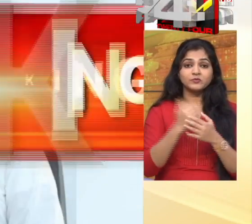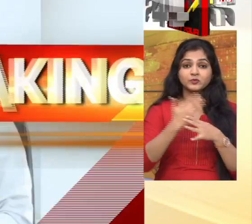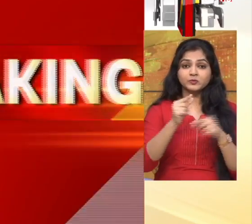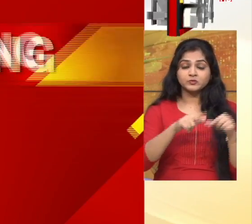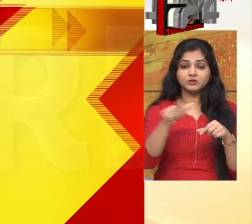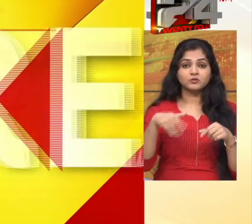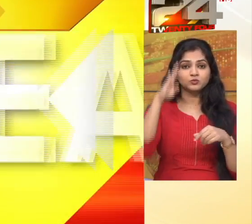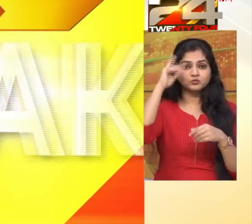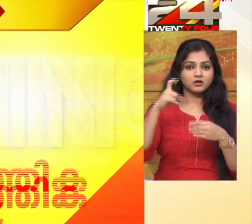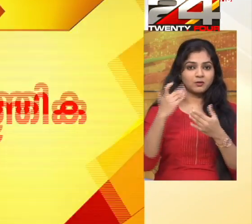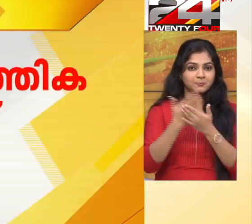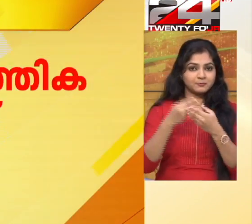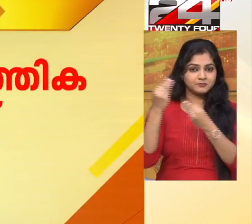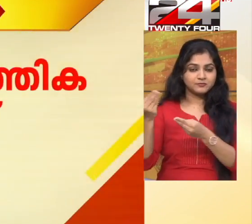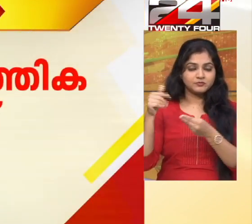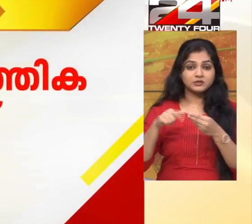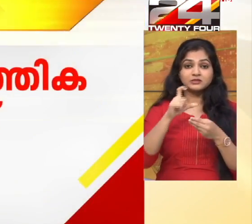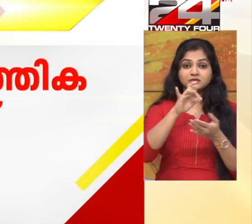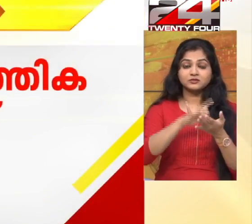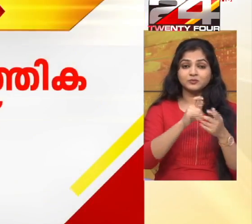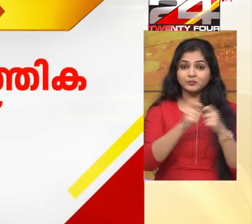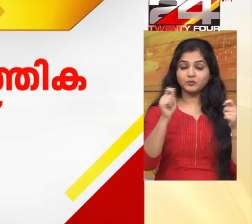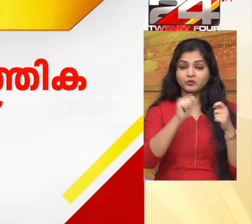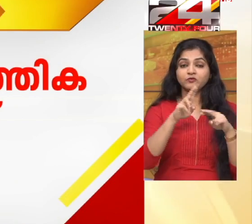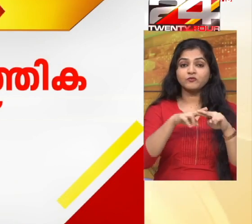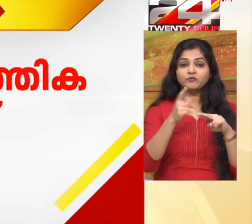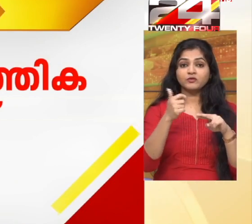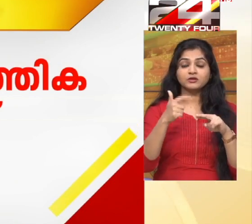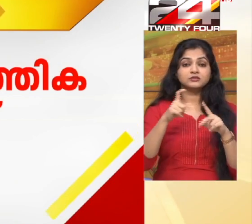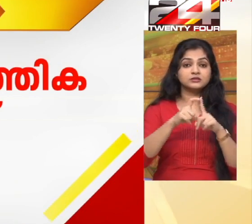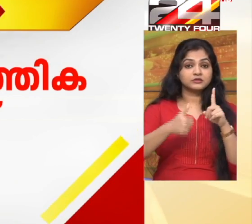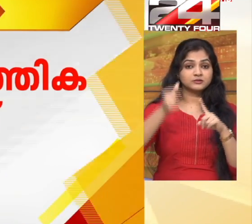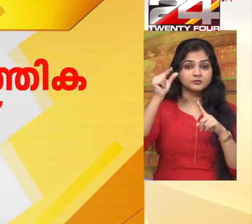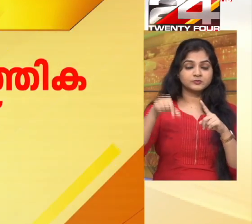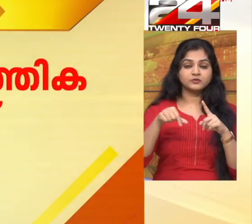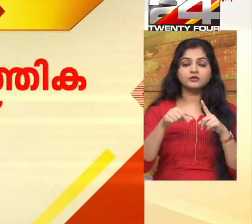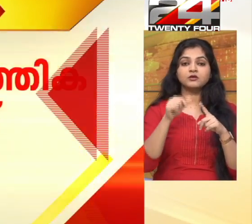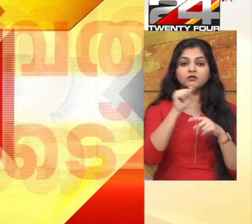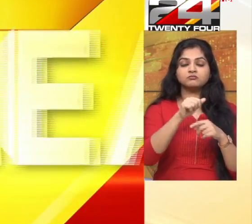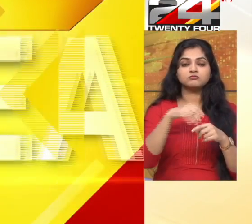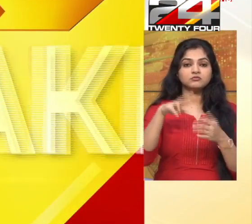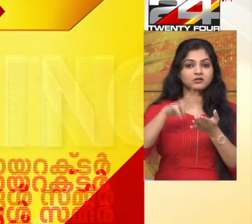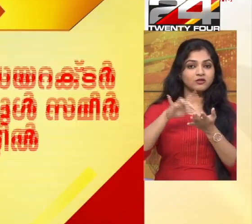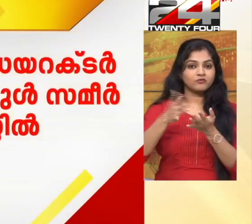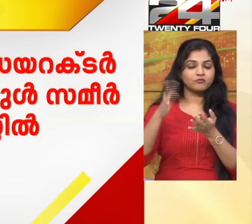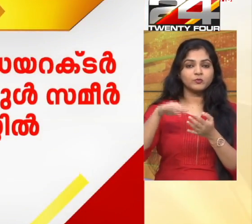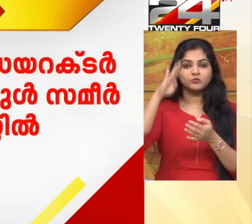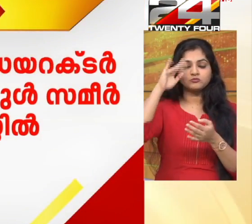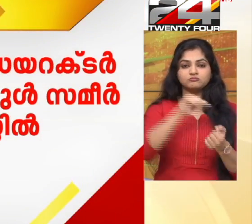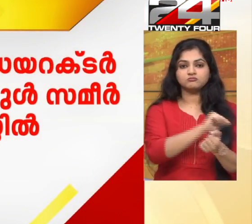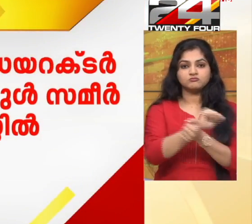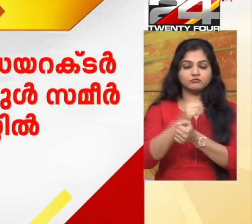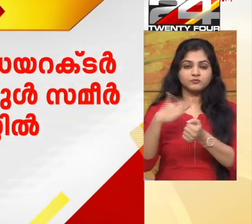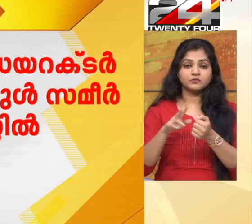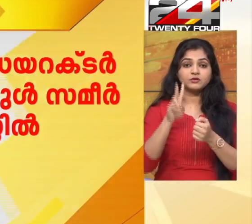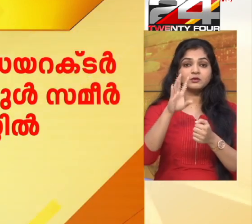നൽകിയ പരാതിയെ തുടർന്നാണ് ഇപ്പോൾ ചന്ദ്രികയുടെ ഫിനാൻസ് ഡയറക്ടറായ പി എ അബ്ദുൾ സമീറിനെ നടക്കാവ് പോലീസ് അറസ്റ്റ് ചെയ്തിരിക്കുന്നത്.